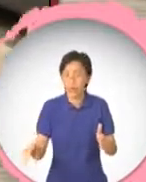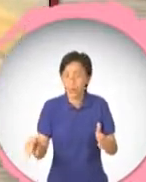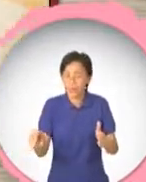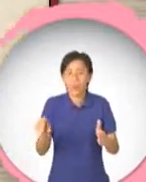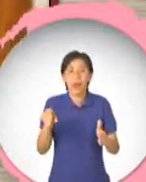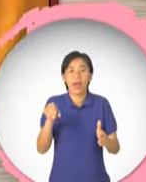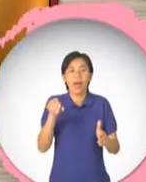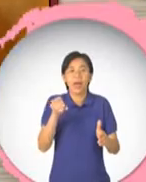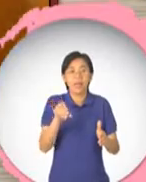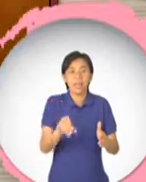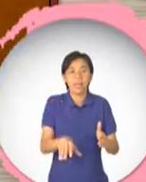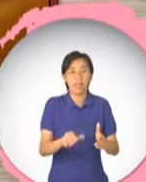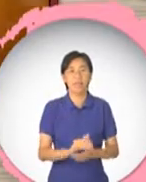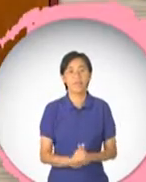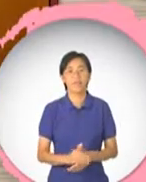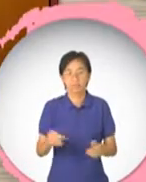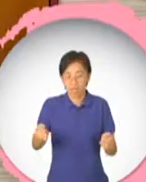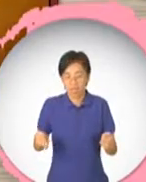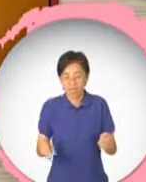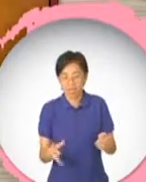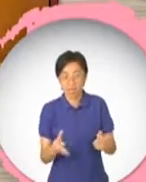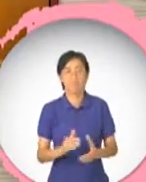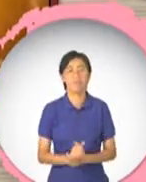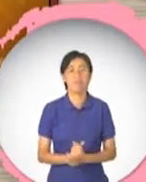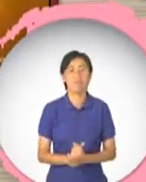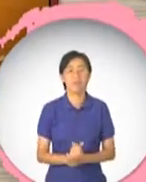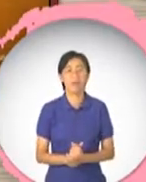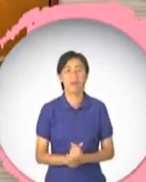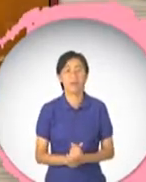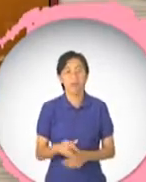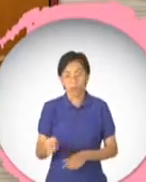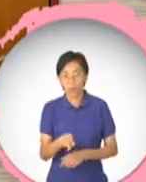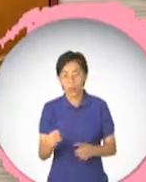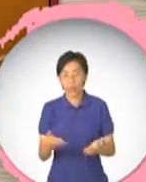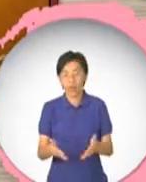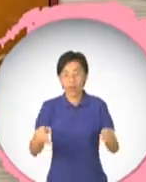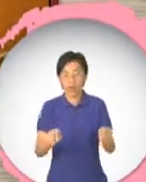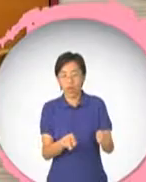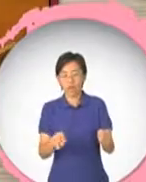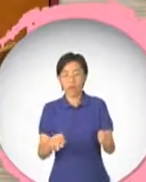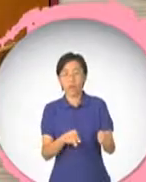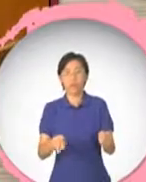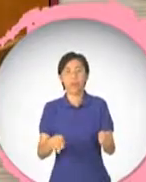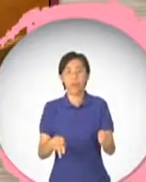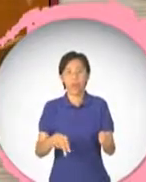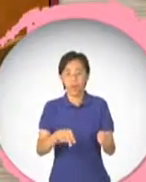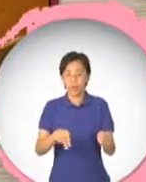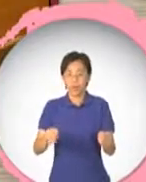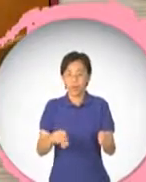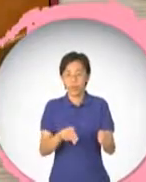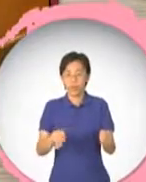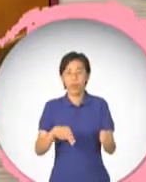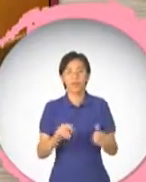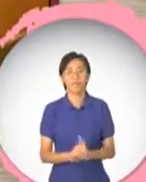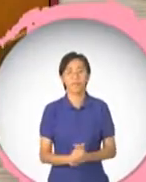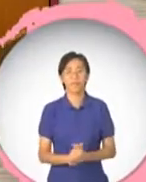ไปนะคะใส่ลงไปที่ด้านข้างค่ะนะคะเราจะต้องคอยกลิ้งด้วยเทคนิคการทอดอันนี้จะแตกต่างจากโดนัทวงแหวนนะคะที่